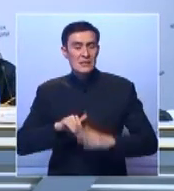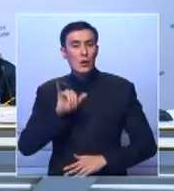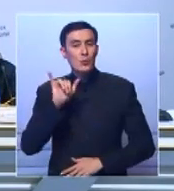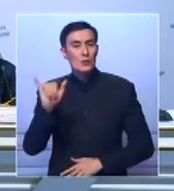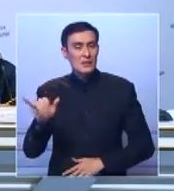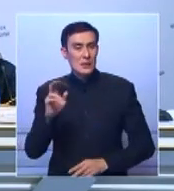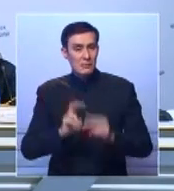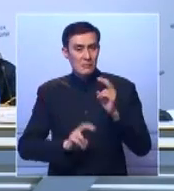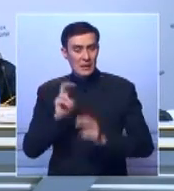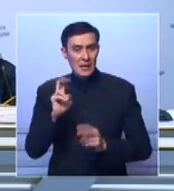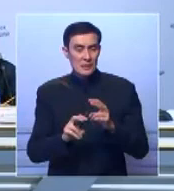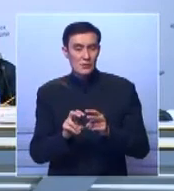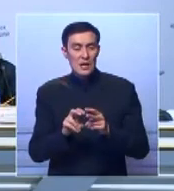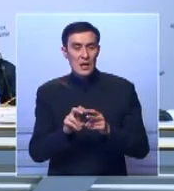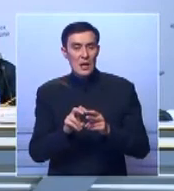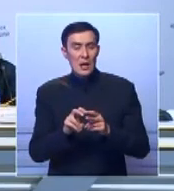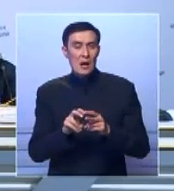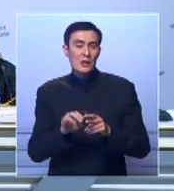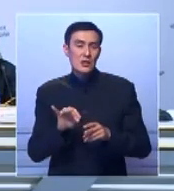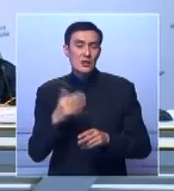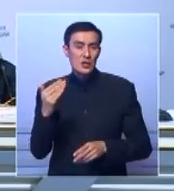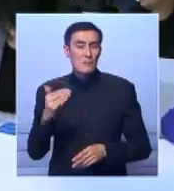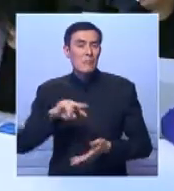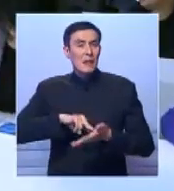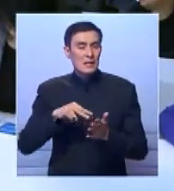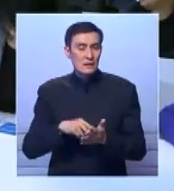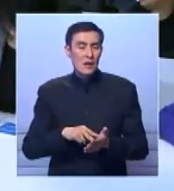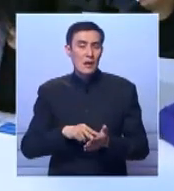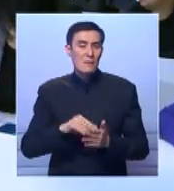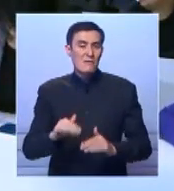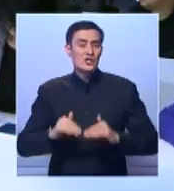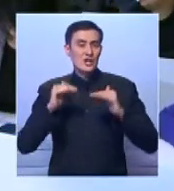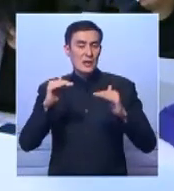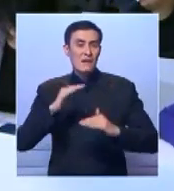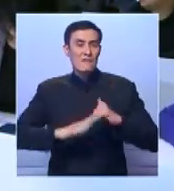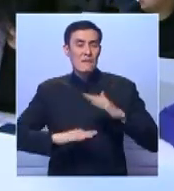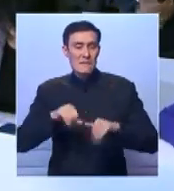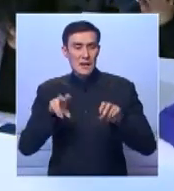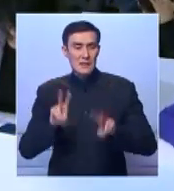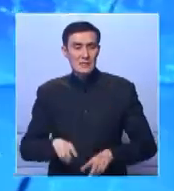То есть гармонизация с их ожиданиями, особенно повышением квалификации внутренних кадров.